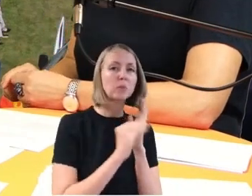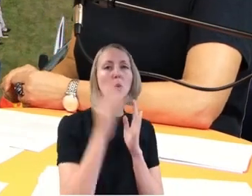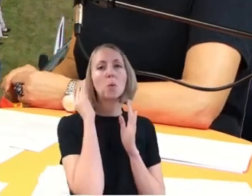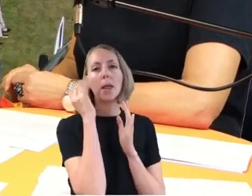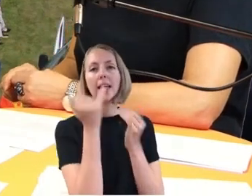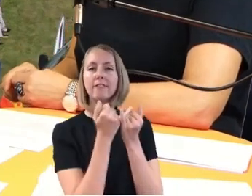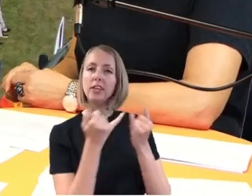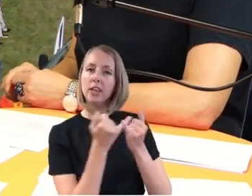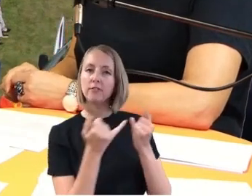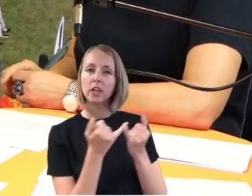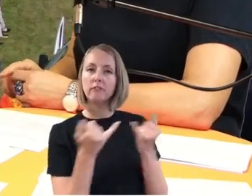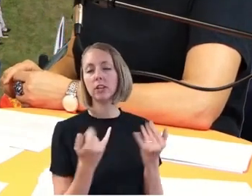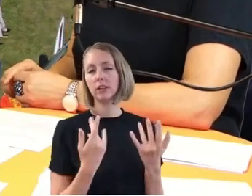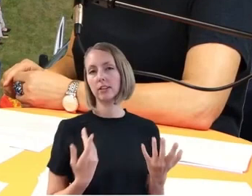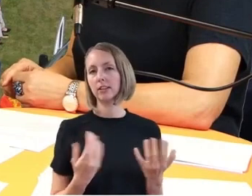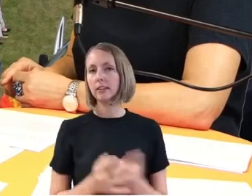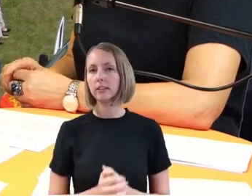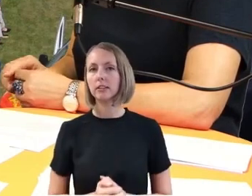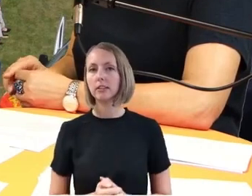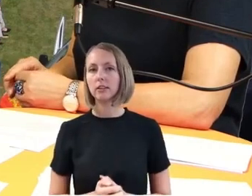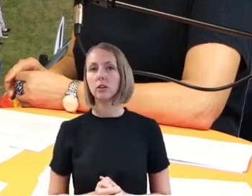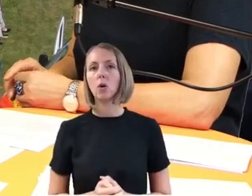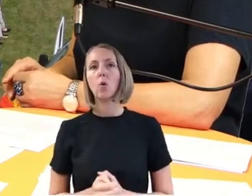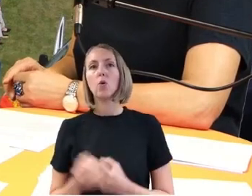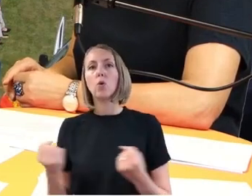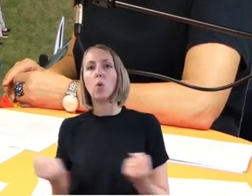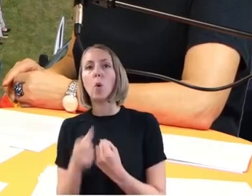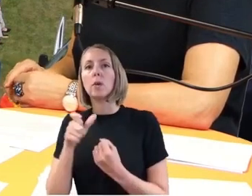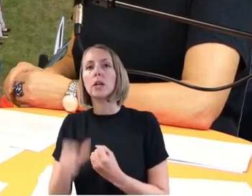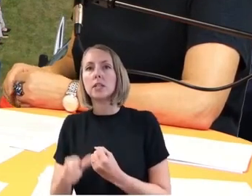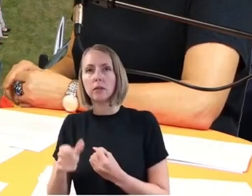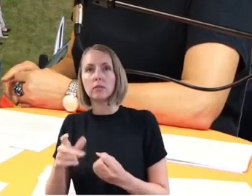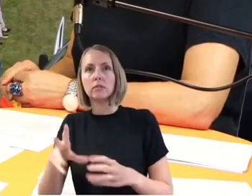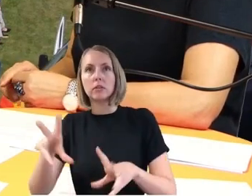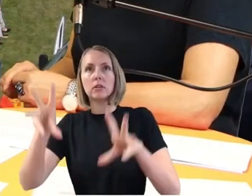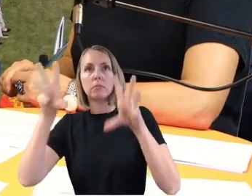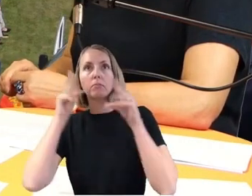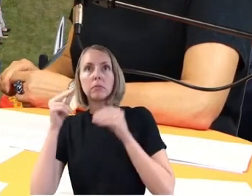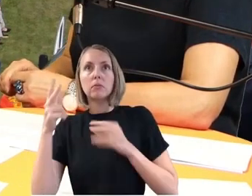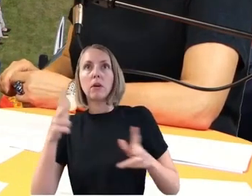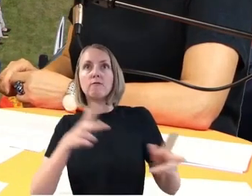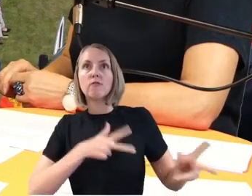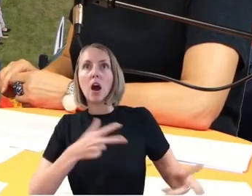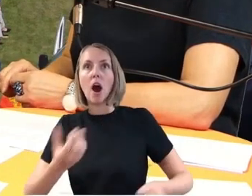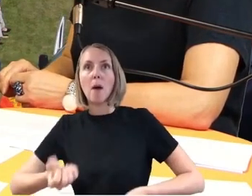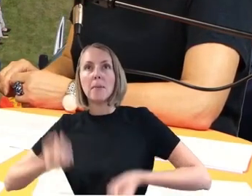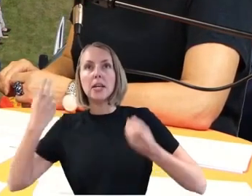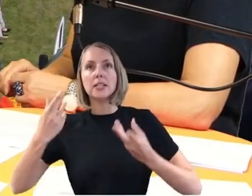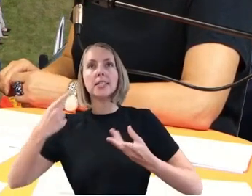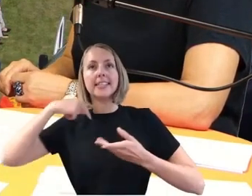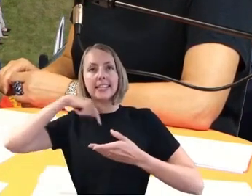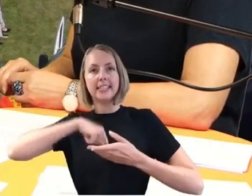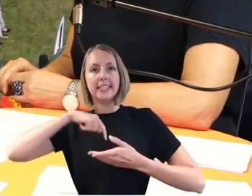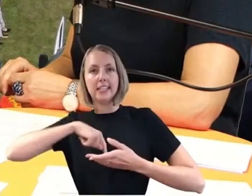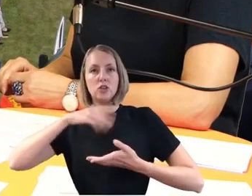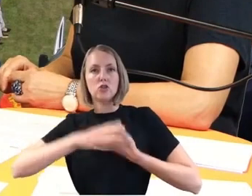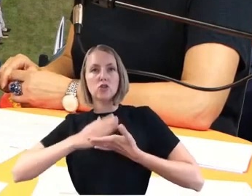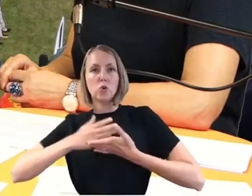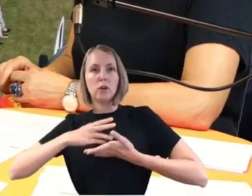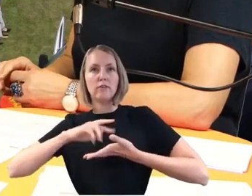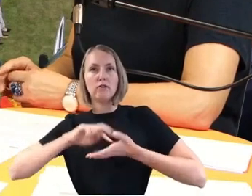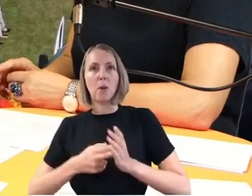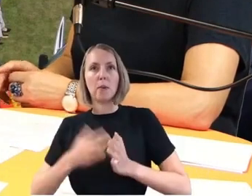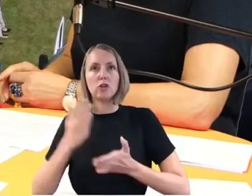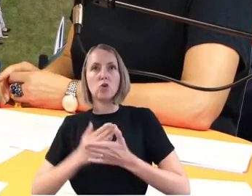wichtig ist damit die übenden sich auch in die lage versetzt fühlen also wir sagen immer das ist ne das ist ja eine übung und keine kennung das heißt die